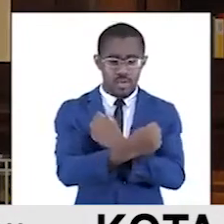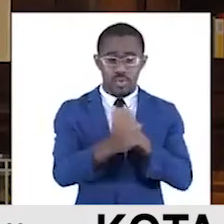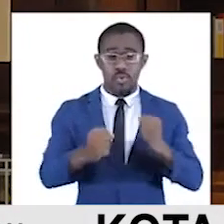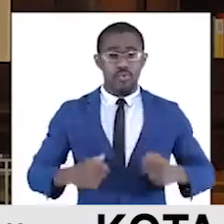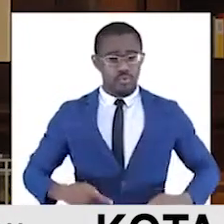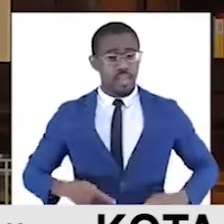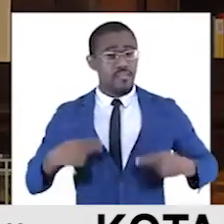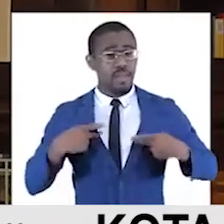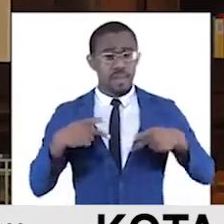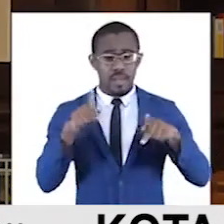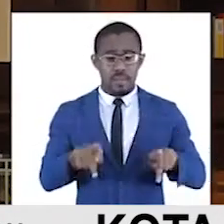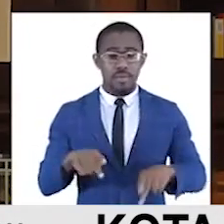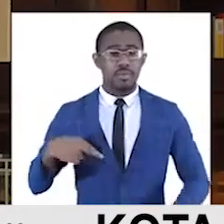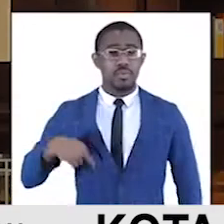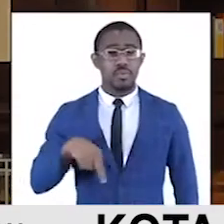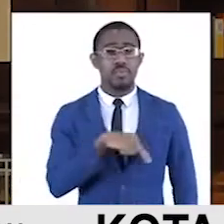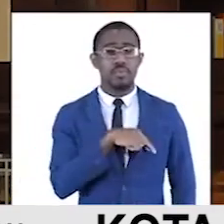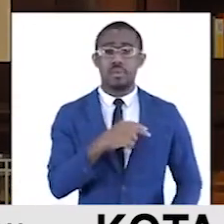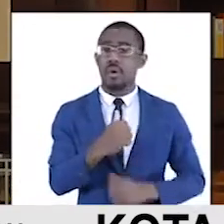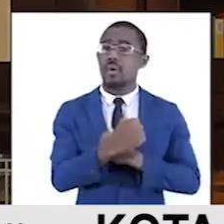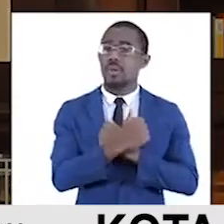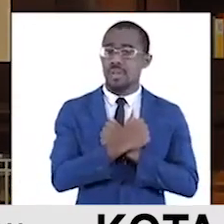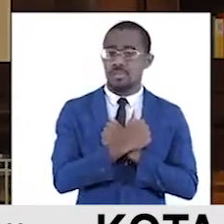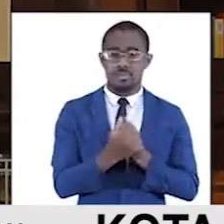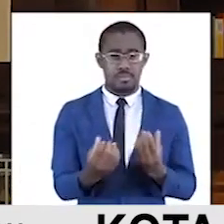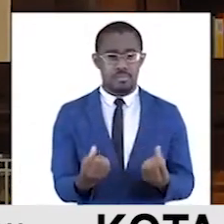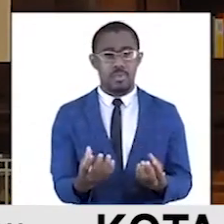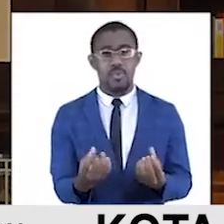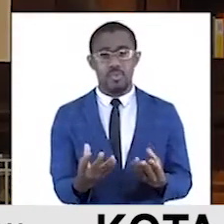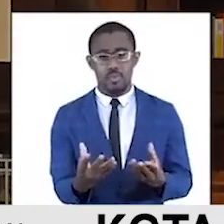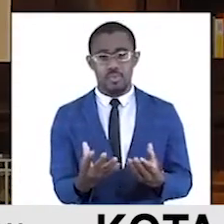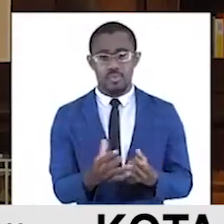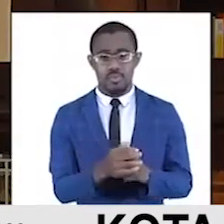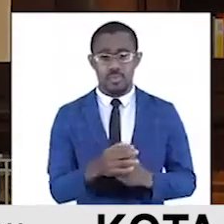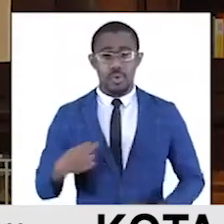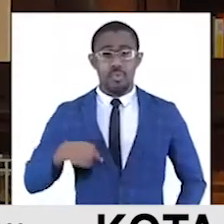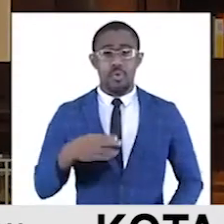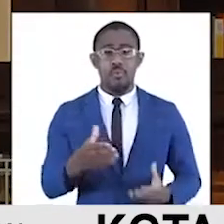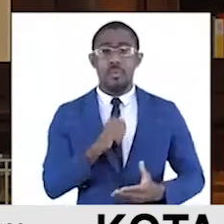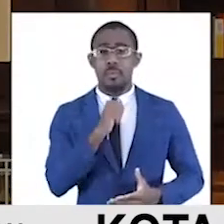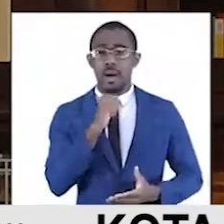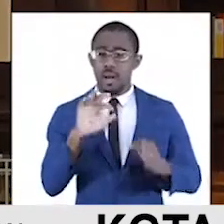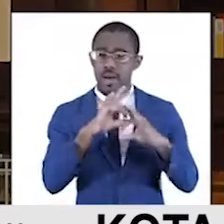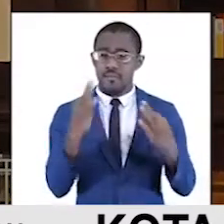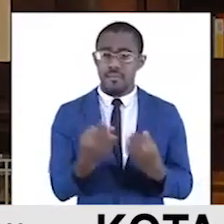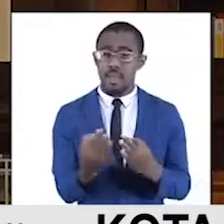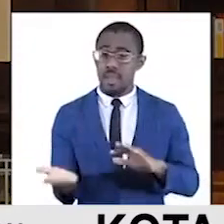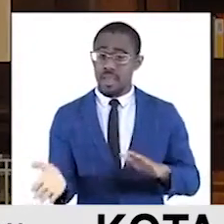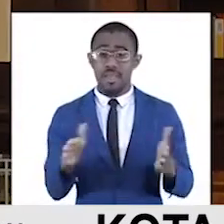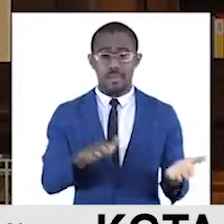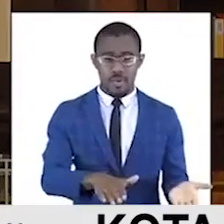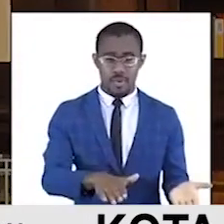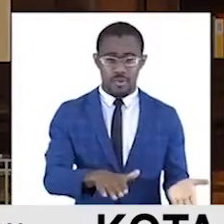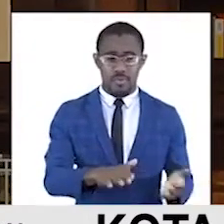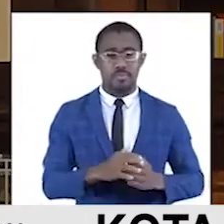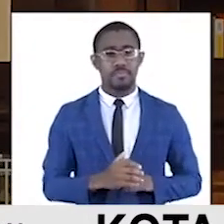mujane asona be mbaya banga na falate l'environnement. Amosona te ahake te mina ahangwe ke mbaba